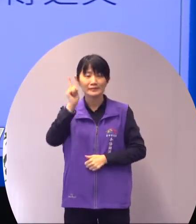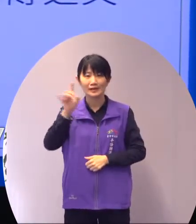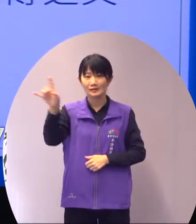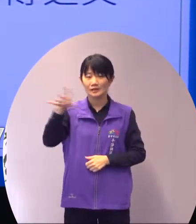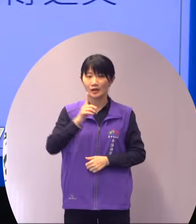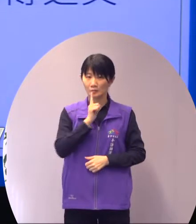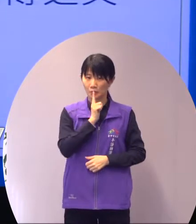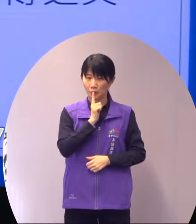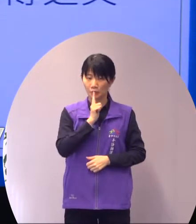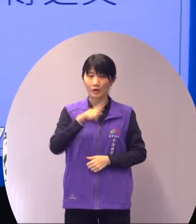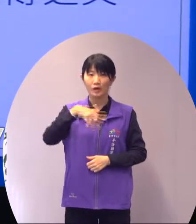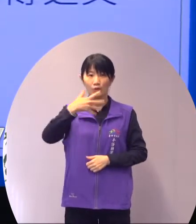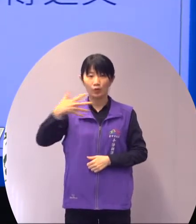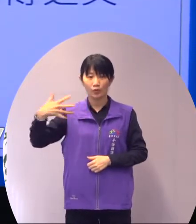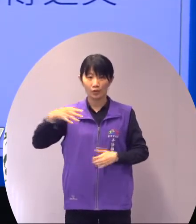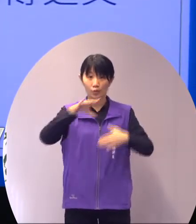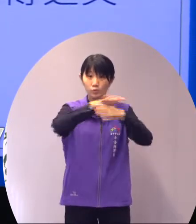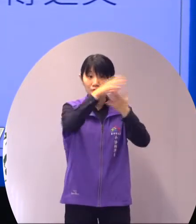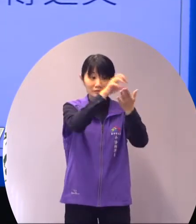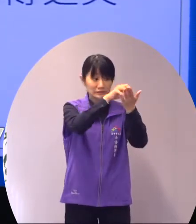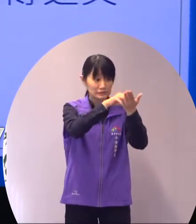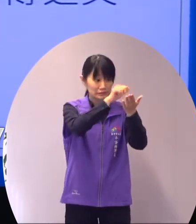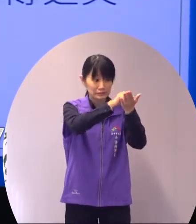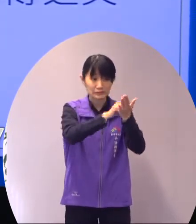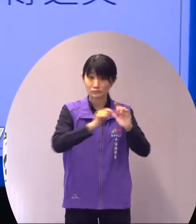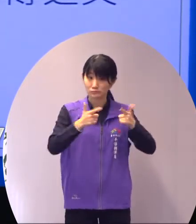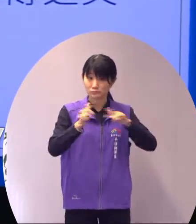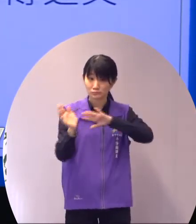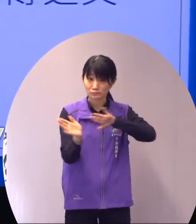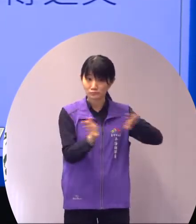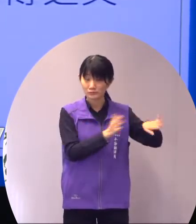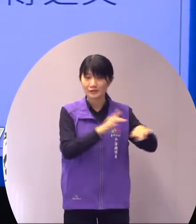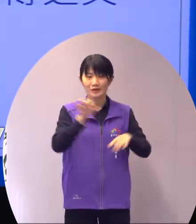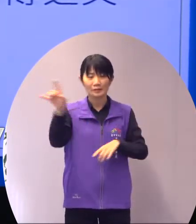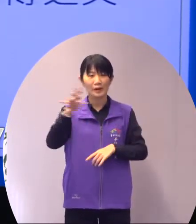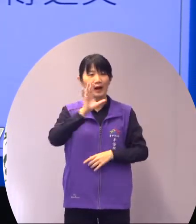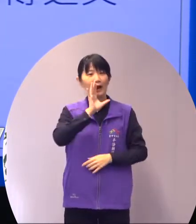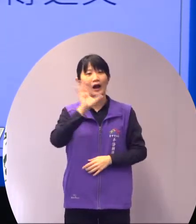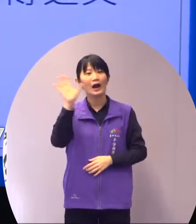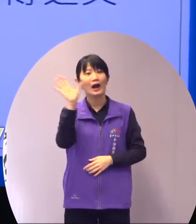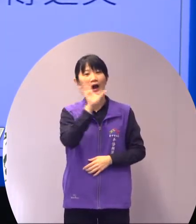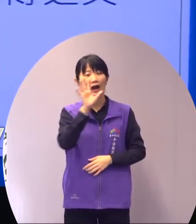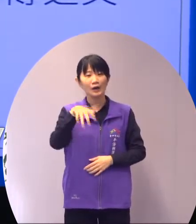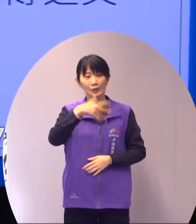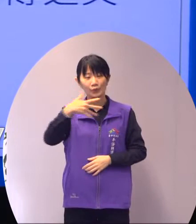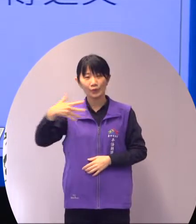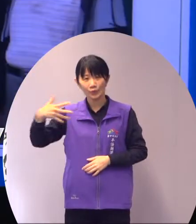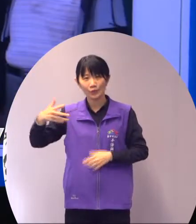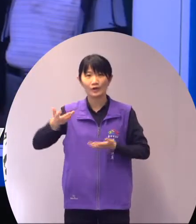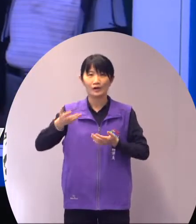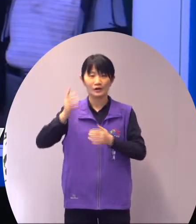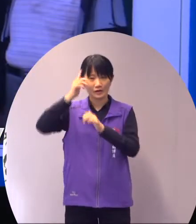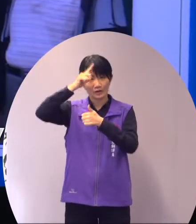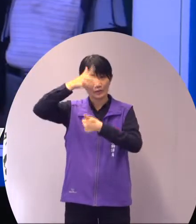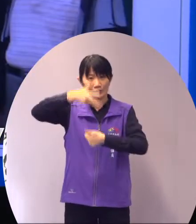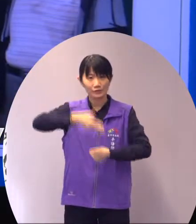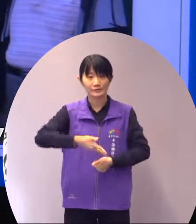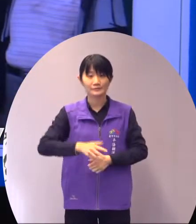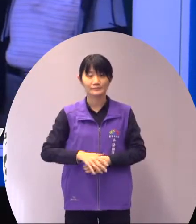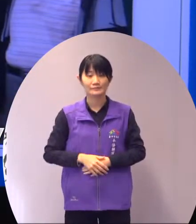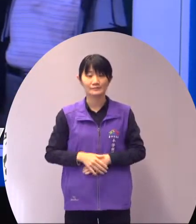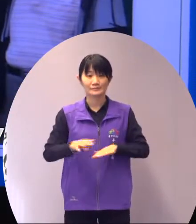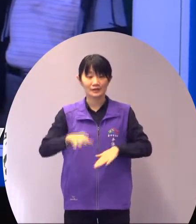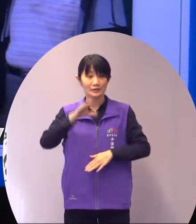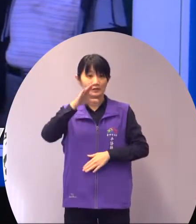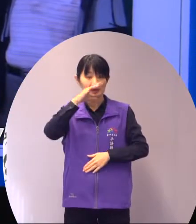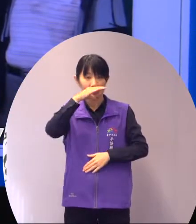主要是指不经由文字而透过口语传唱的方式来传承的一种文化表现。目前登录的